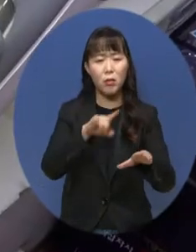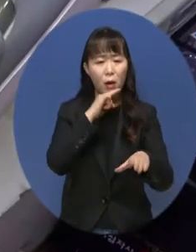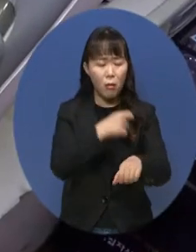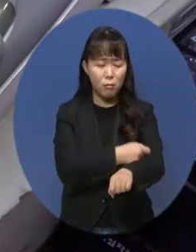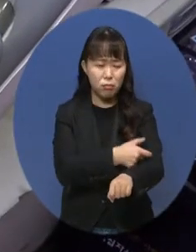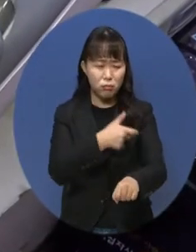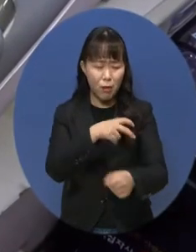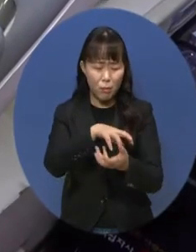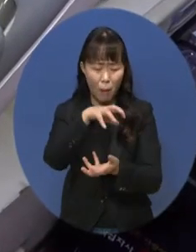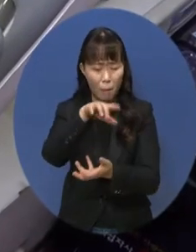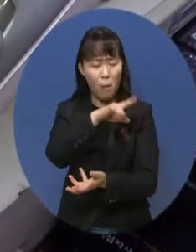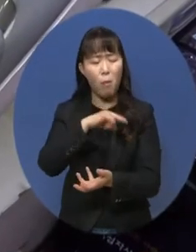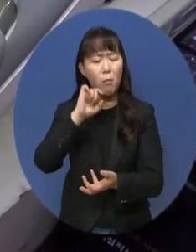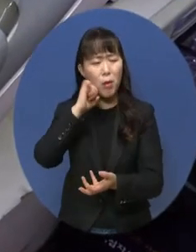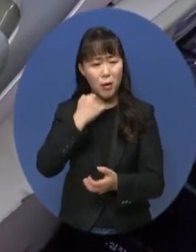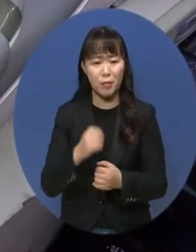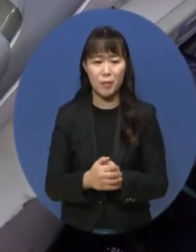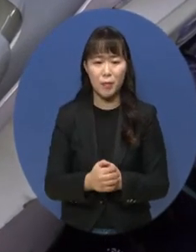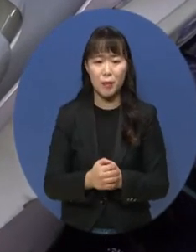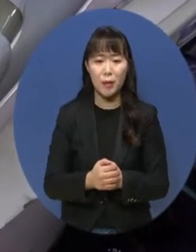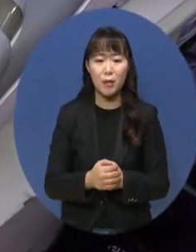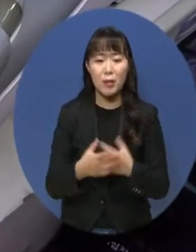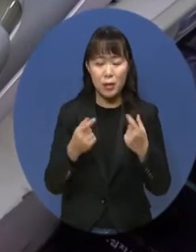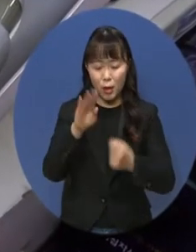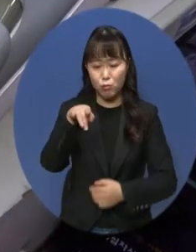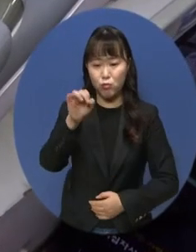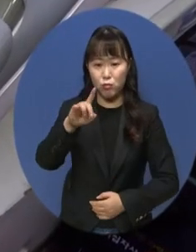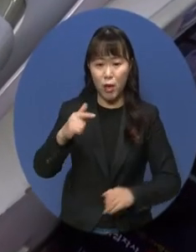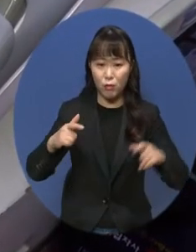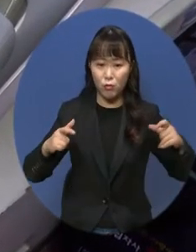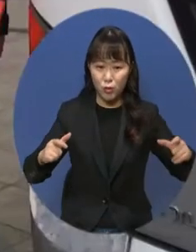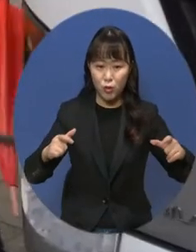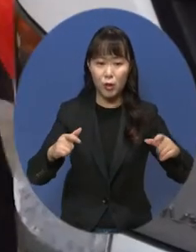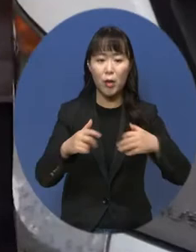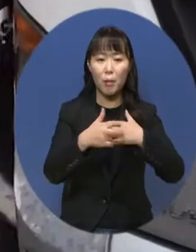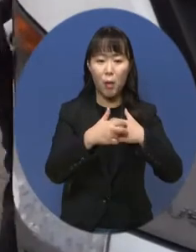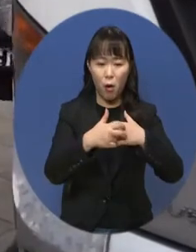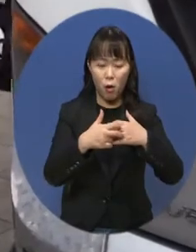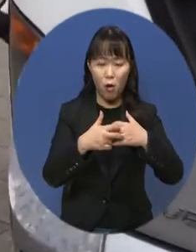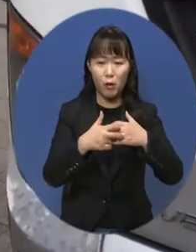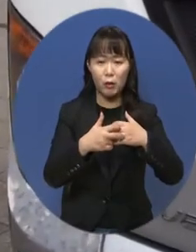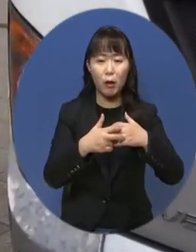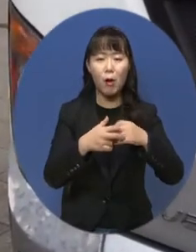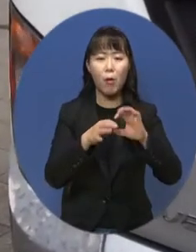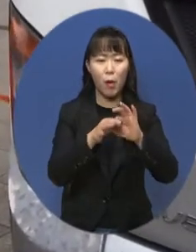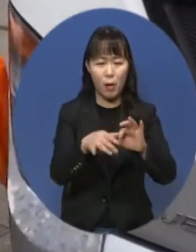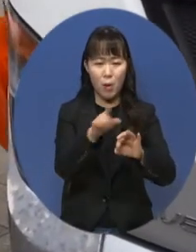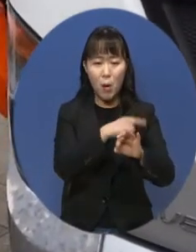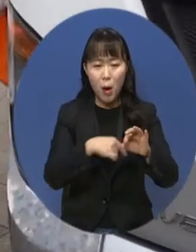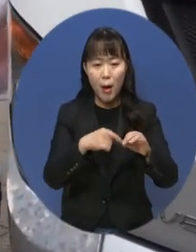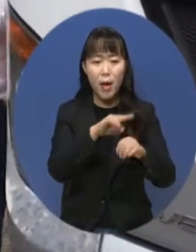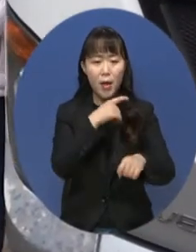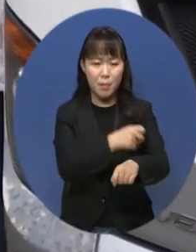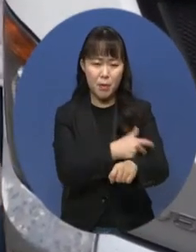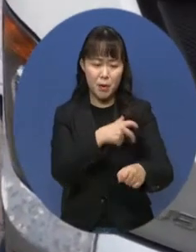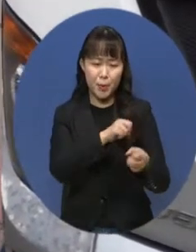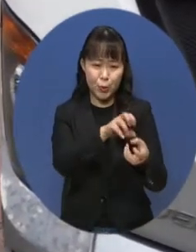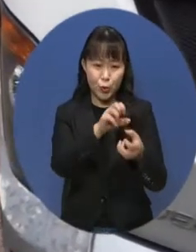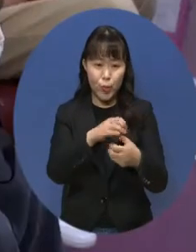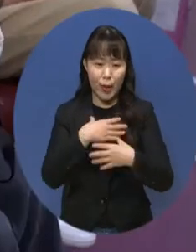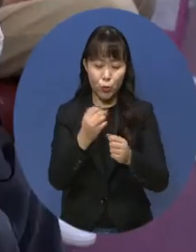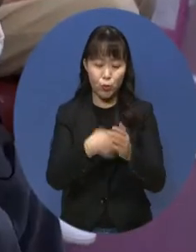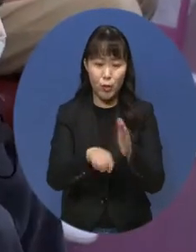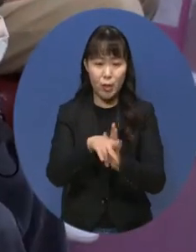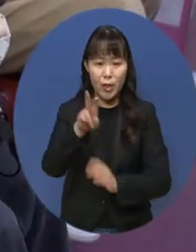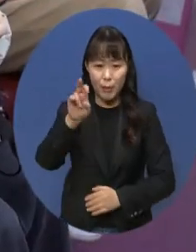있습니다. 이에 따라 부안군은 전북 내 병의원의 안정적인 혈액 수급을 위해서 21일과 22일